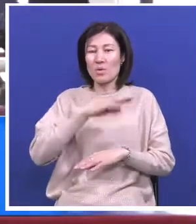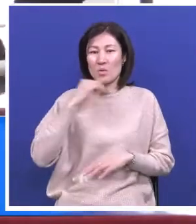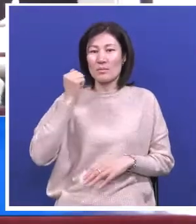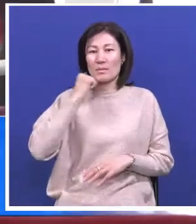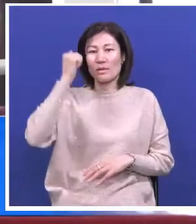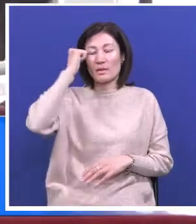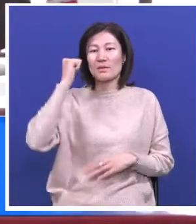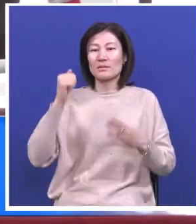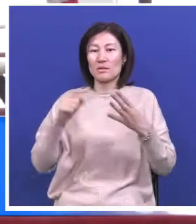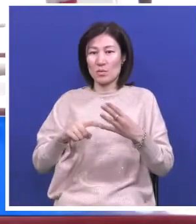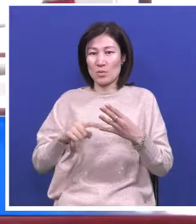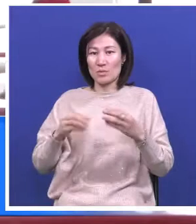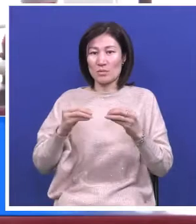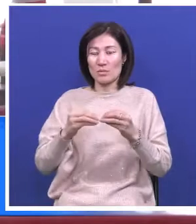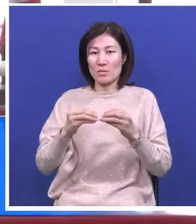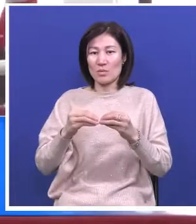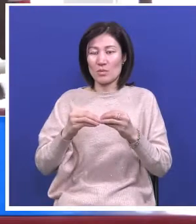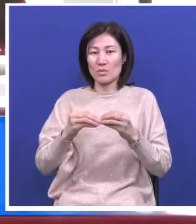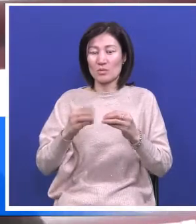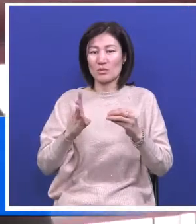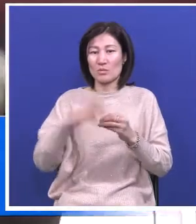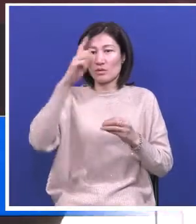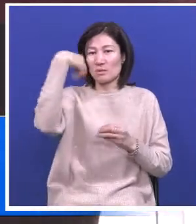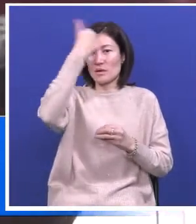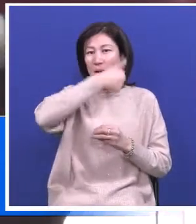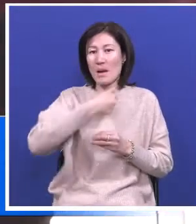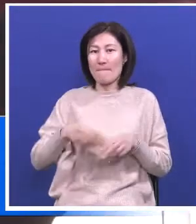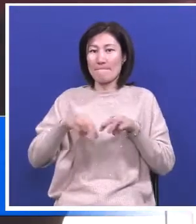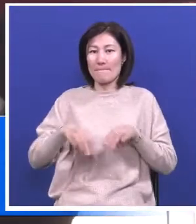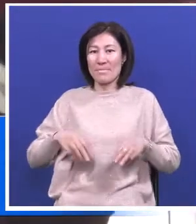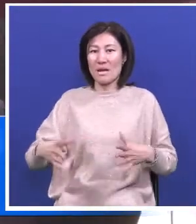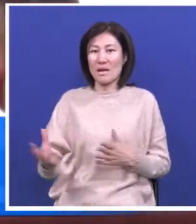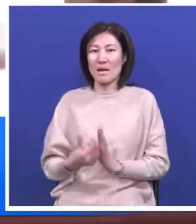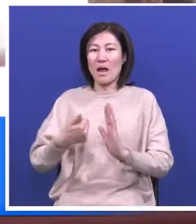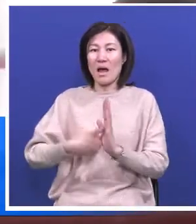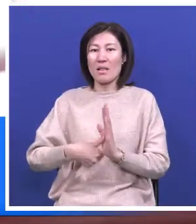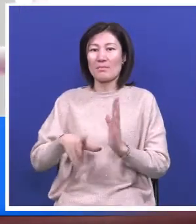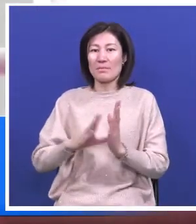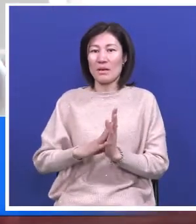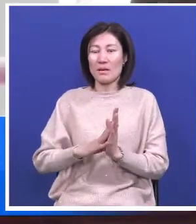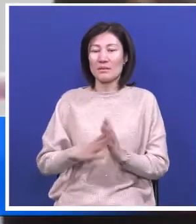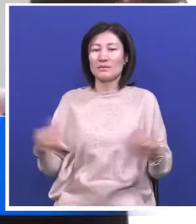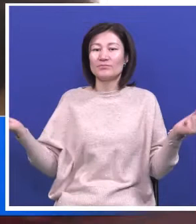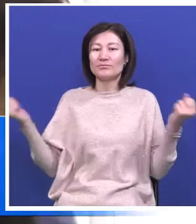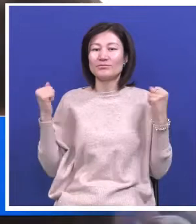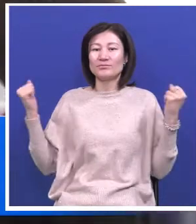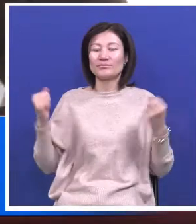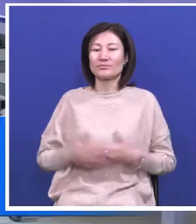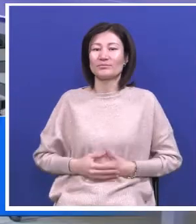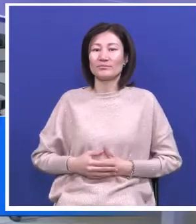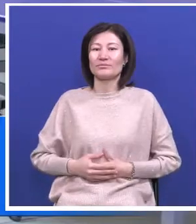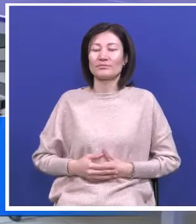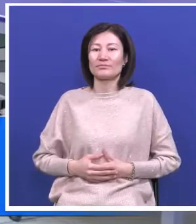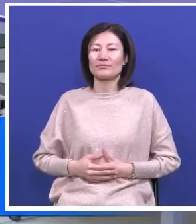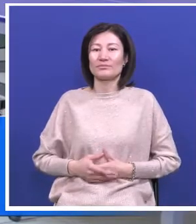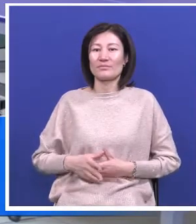4 пен 17 жас аралығындағы балалар өз таңдауымен мемлекеттік тапсырыс алған 65 мекеменің бірінде спортпен шұғылдана алады.